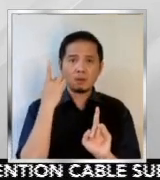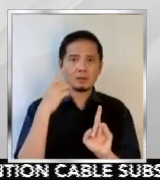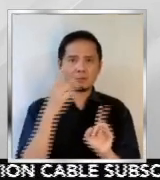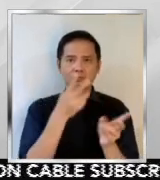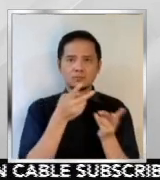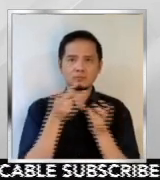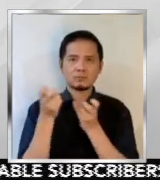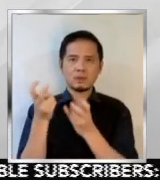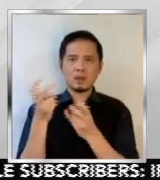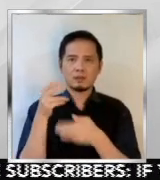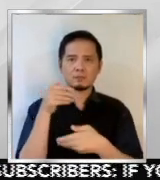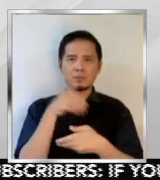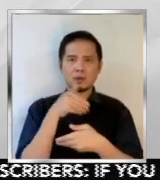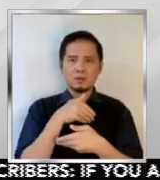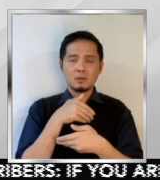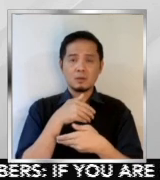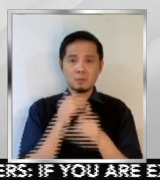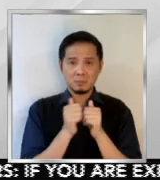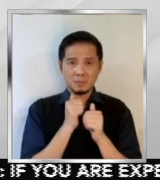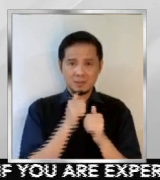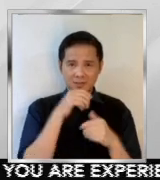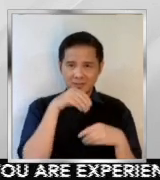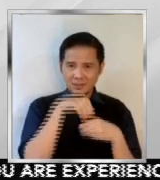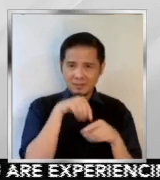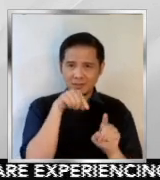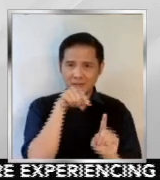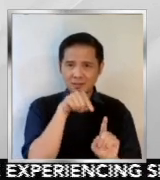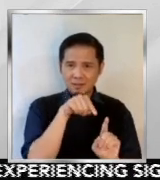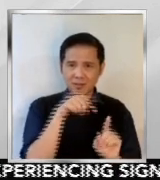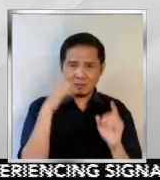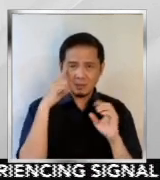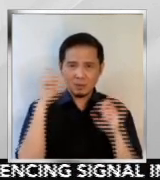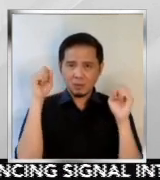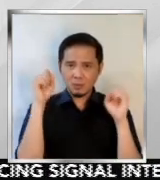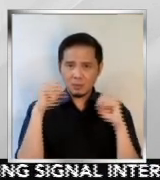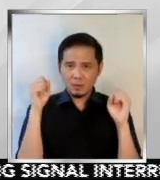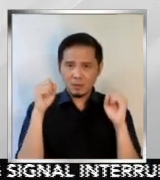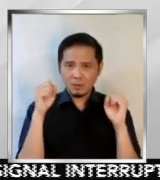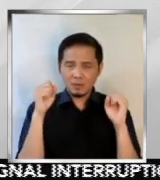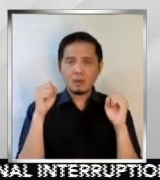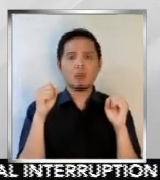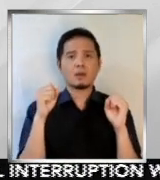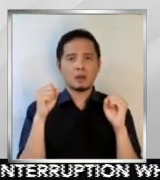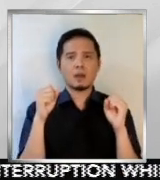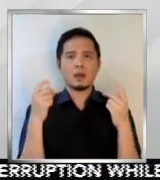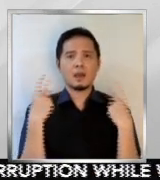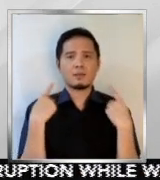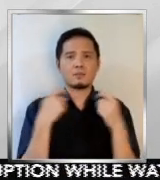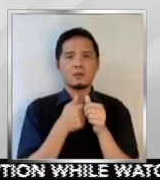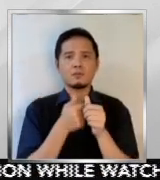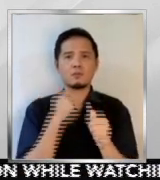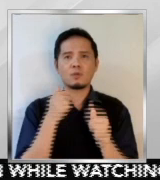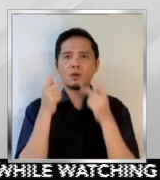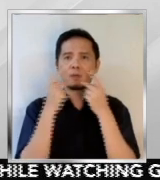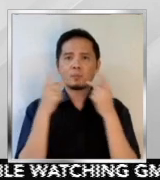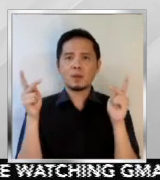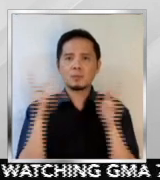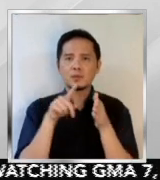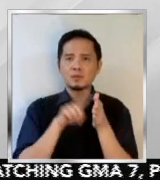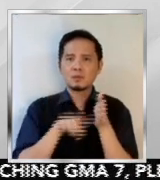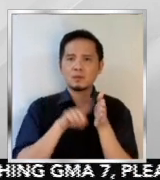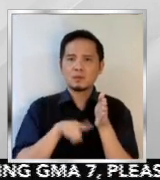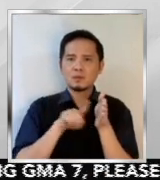unlawfully embedded in the joint venture agreement to avoid really yung public bidding.